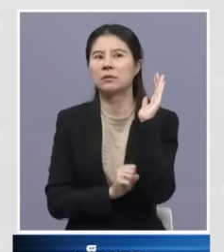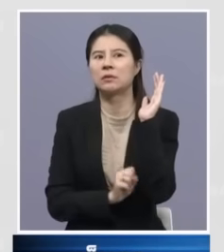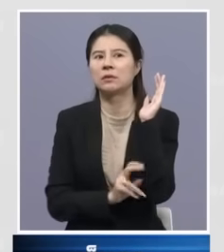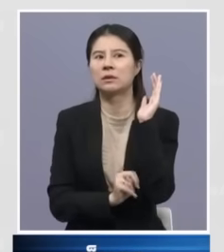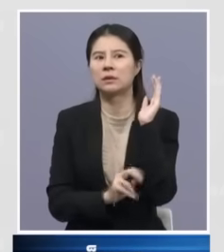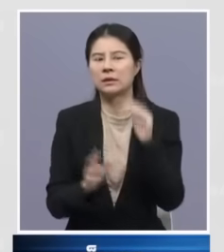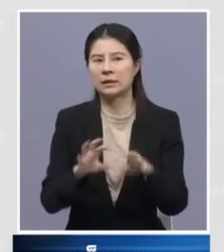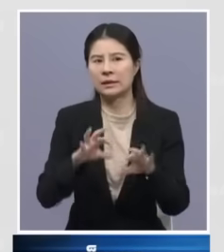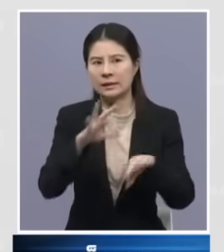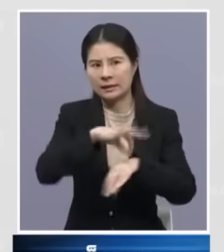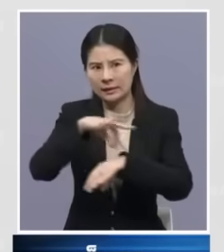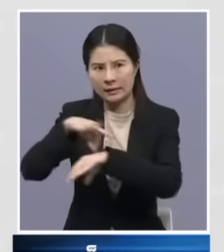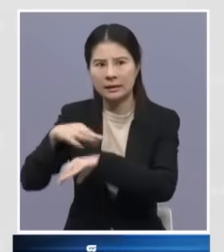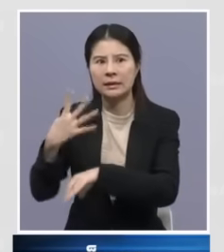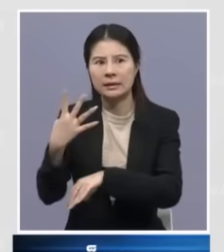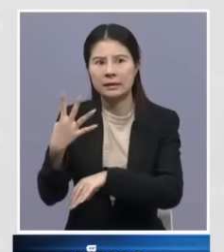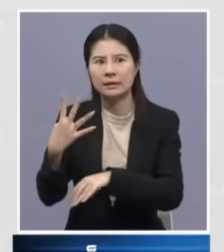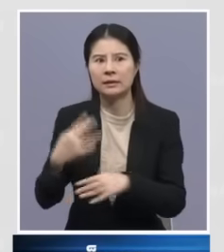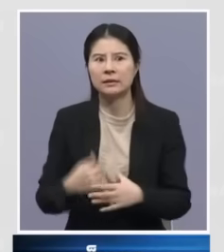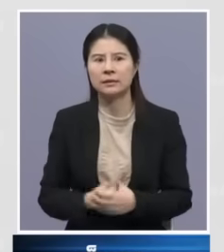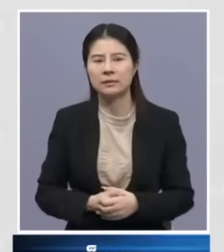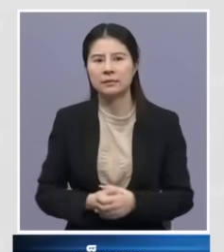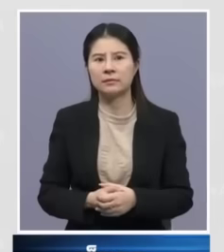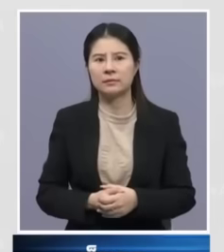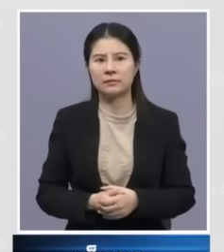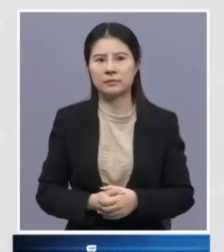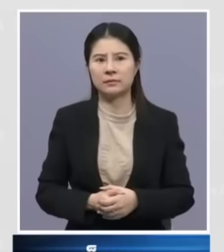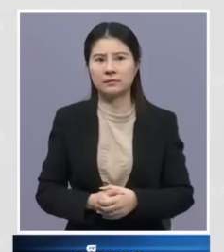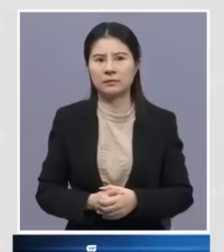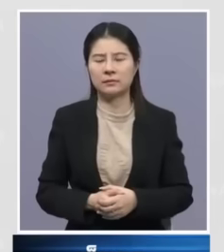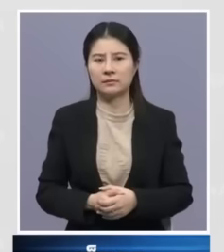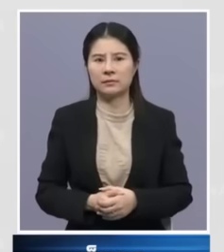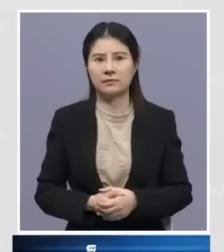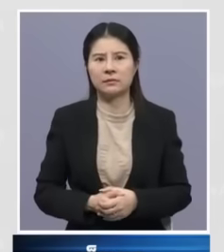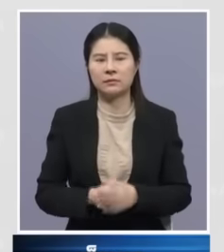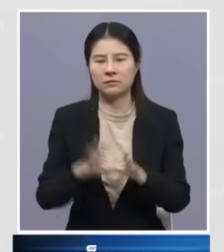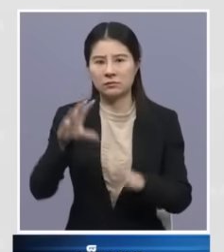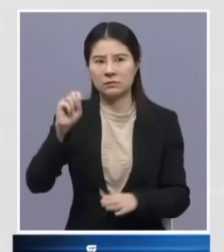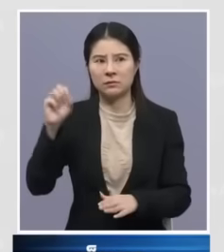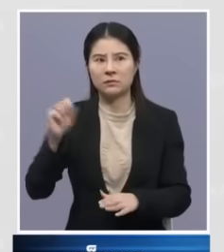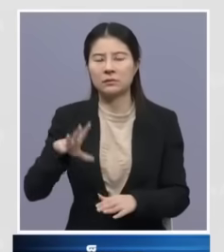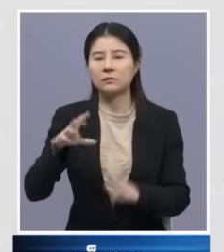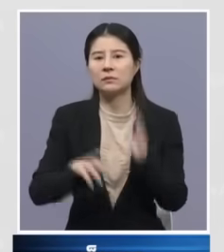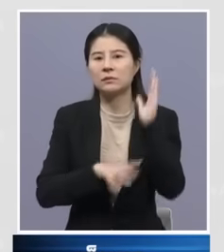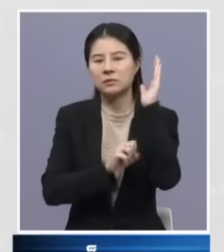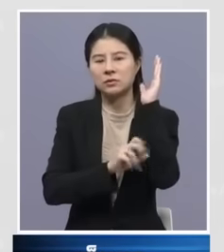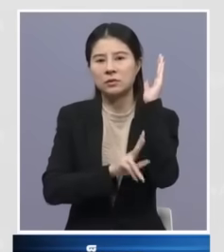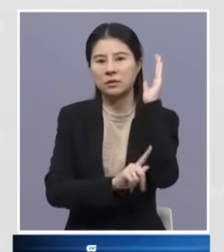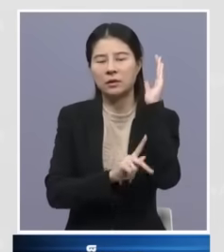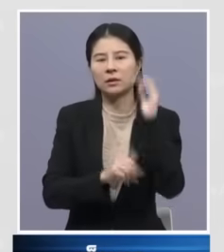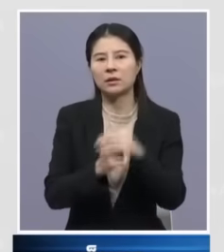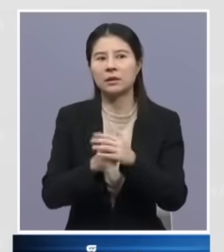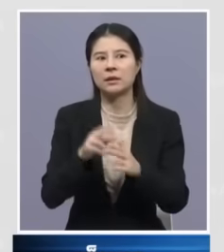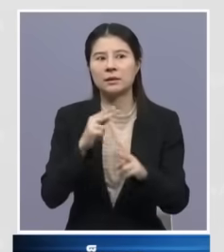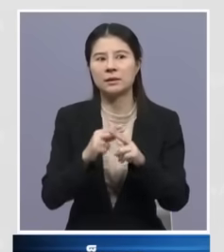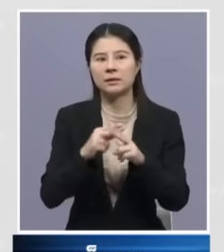เดชเดโชน้องชายคุณทรงศักดิ์มุสีกองและคุณอวยพรศรีชวลิตขณะที่สสสงขลาครับคุณสันเพชรบุญญ